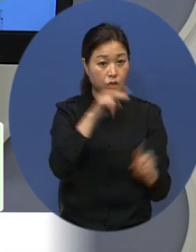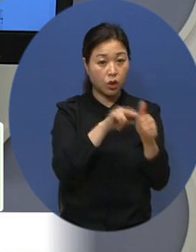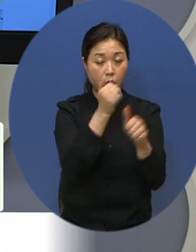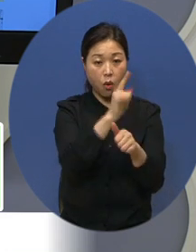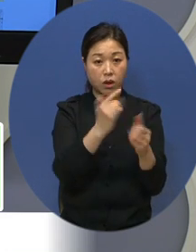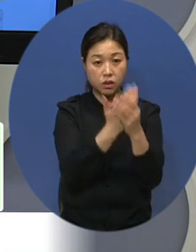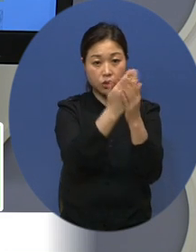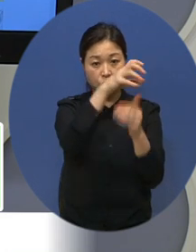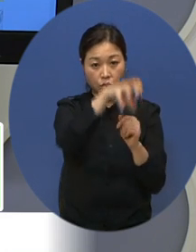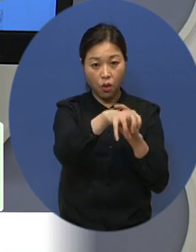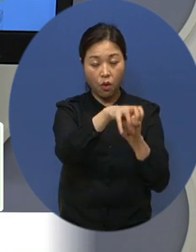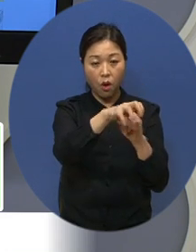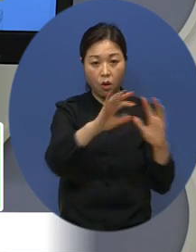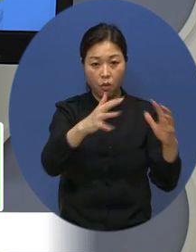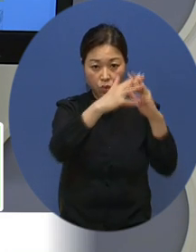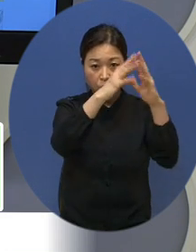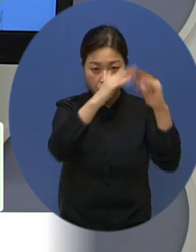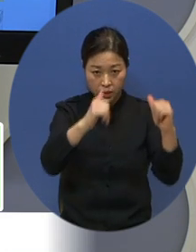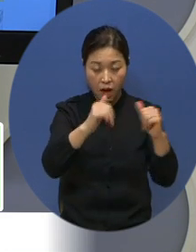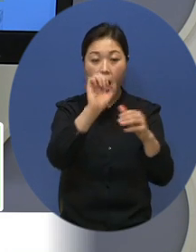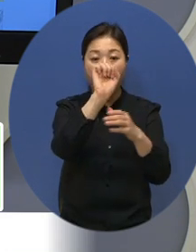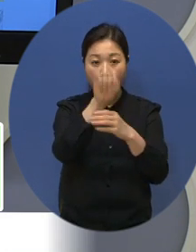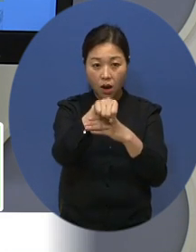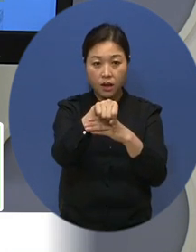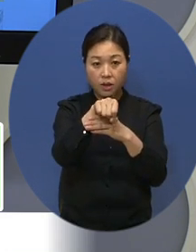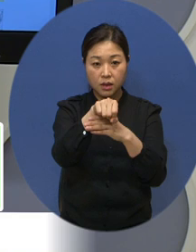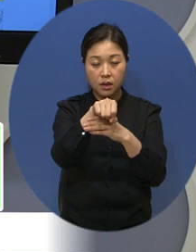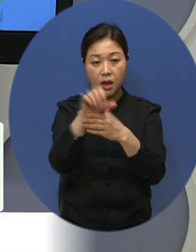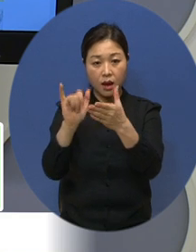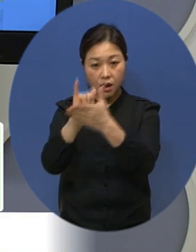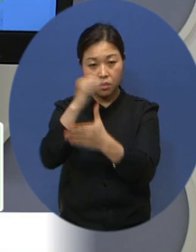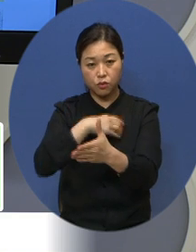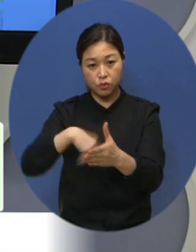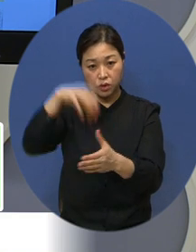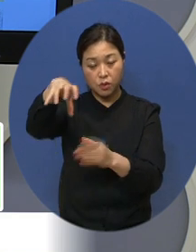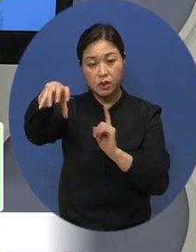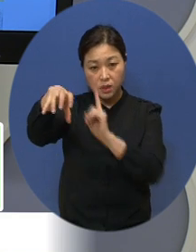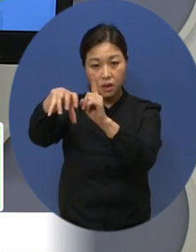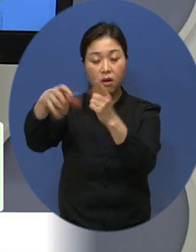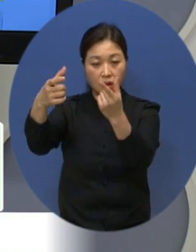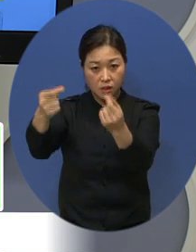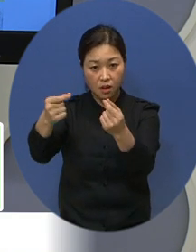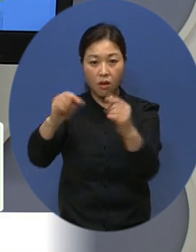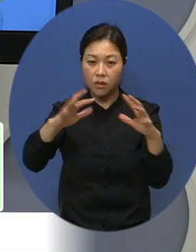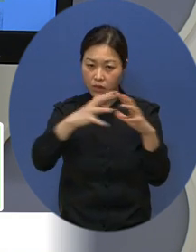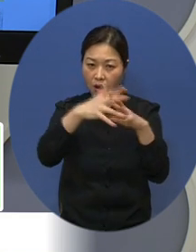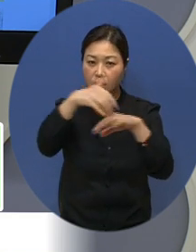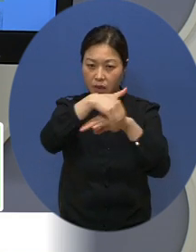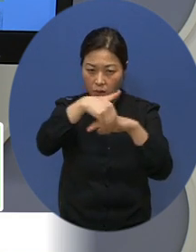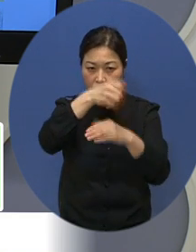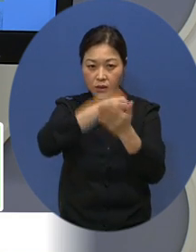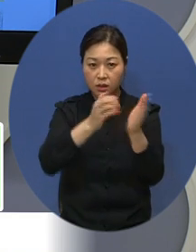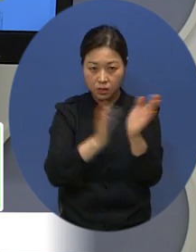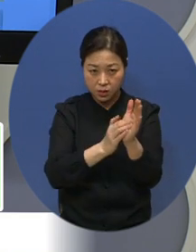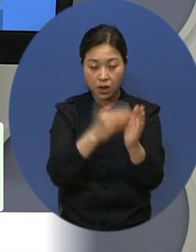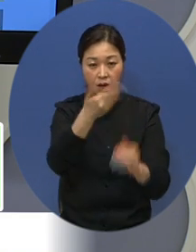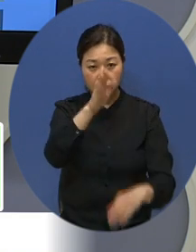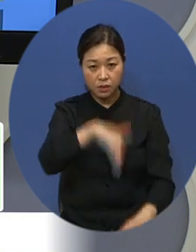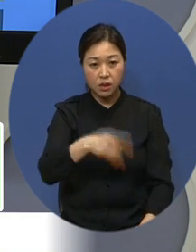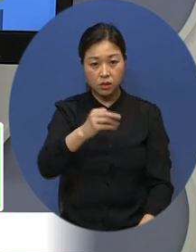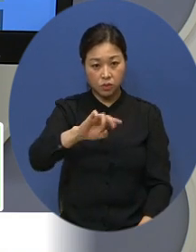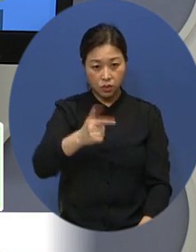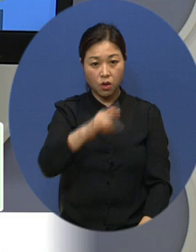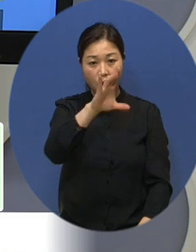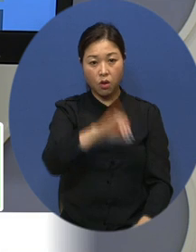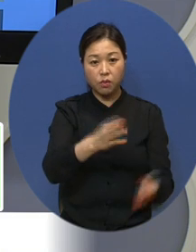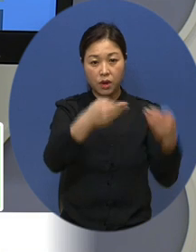건축물 해체 공사 허가를 강서구청 에 신청하며 고체와 됐는데요 하지만 금촌동 어울림